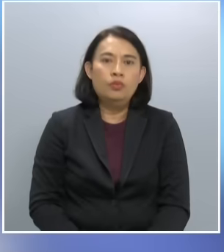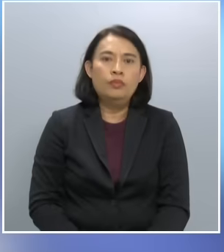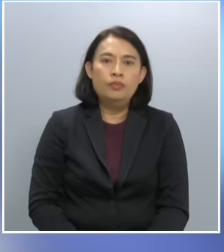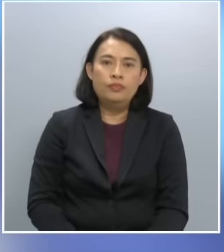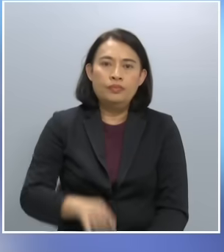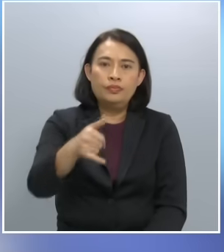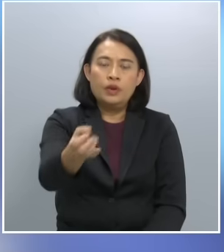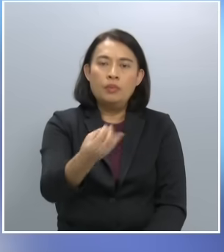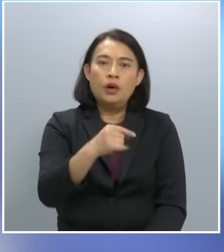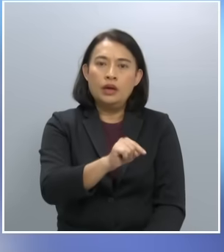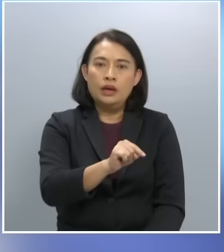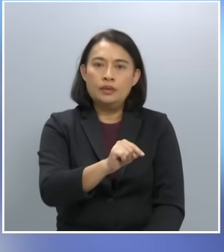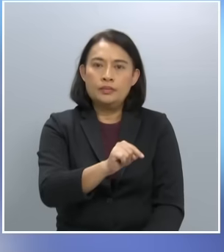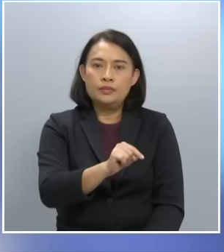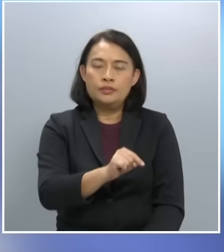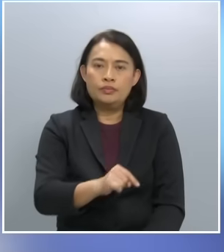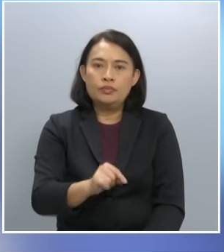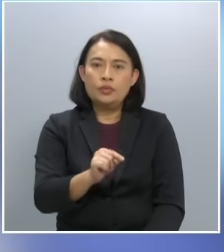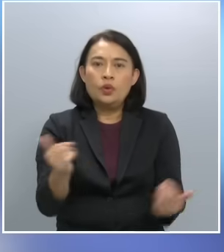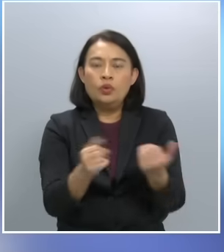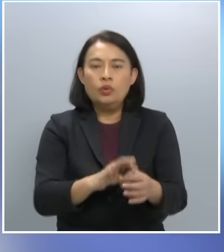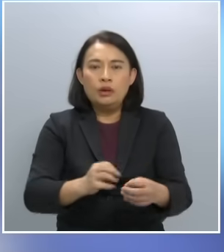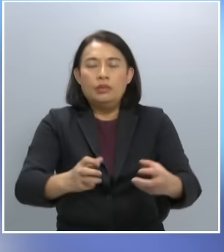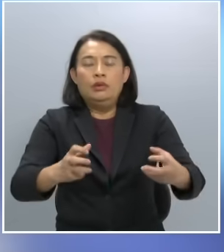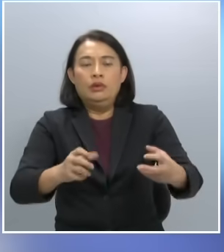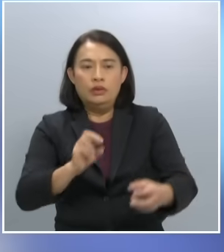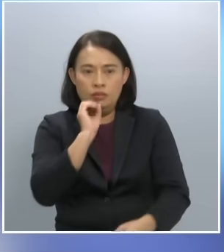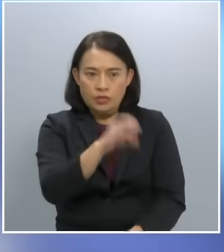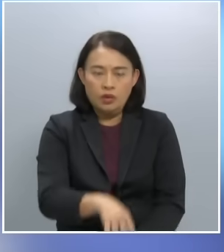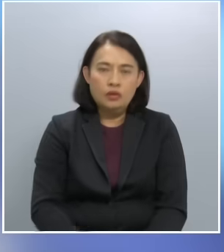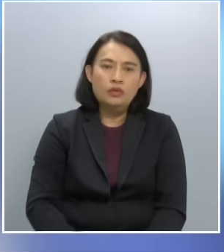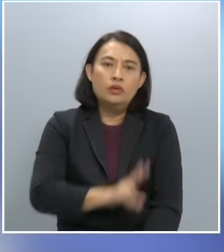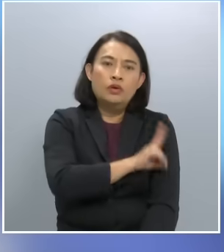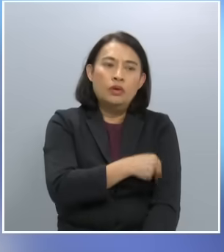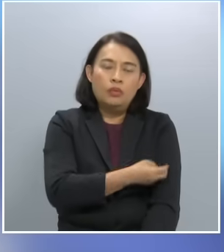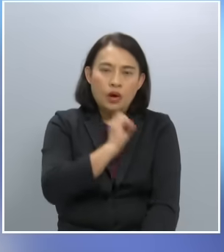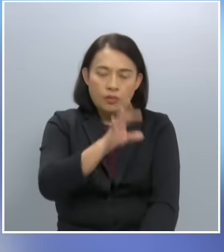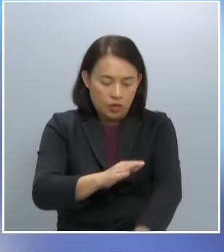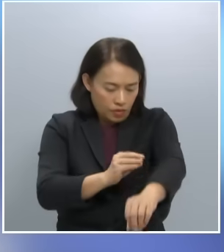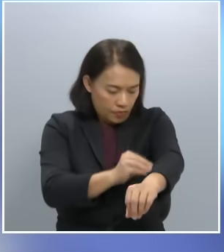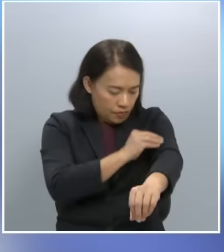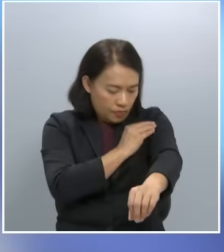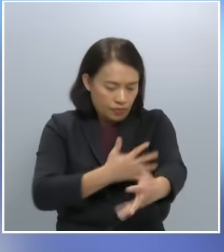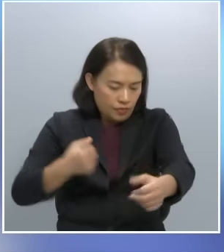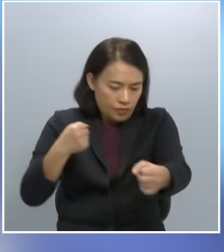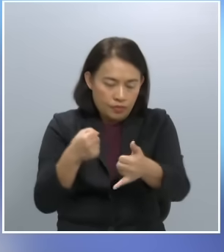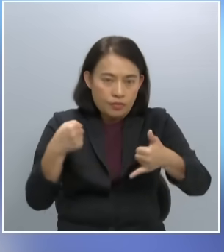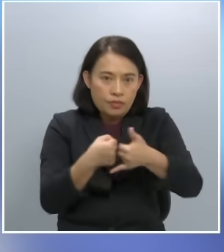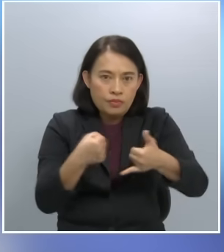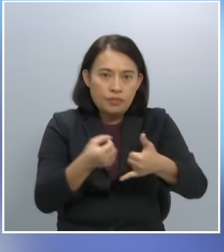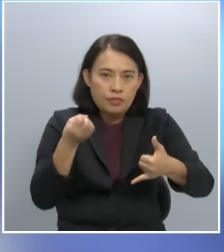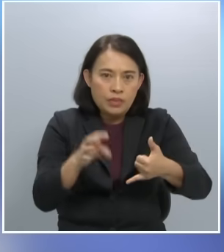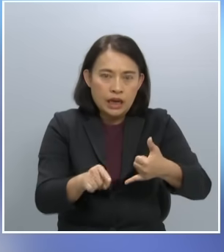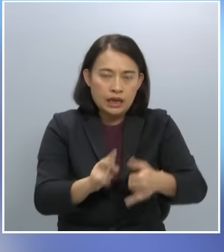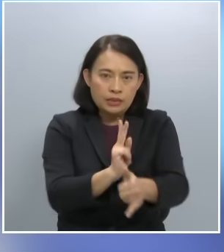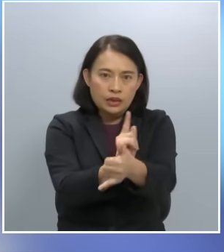ว่าเค้าเอ่อลูกลูกของเราเนี่ยชักเนี่ยนะคุณหมอเลยบอกว่าตามตัวก็มีรอยถูกทำร้ายร่างกายเยอะมากเขียวช้ำไป